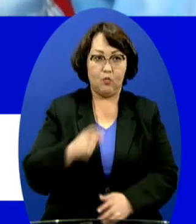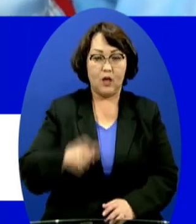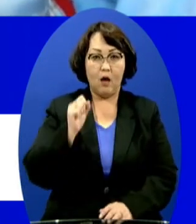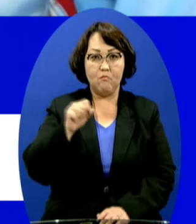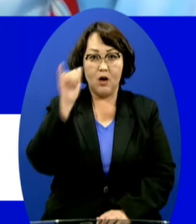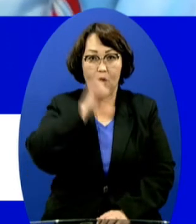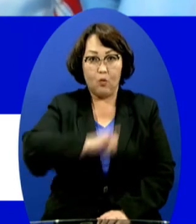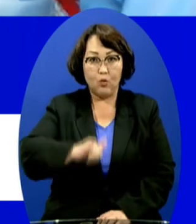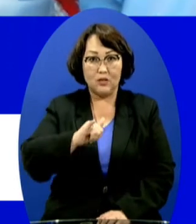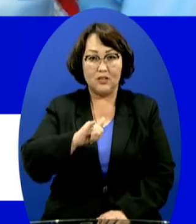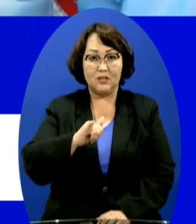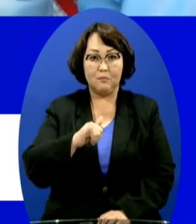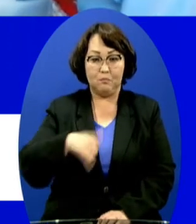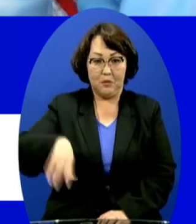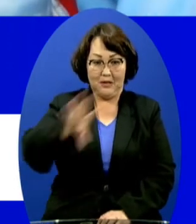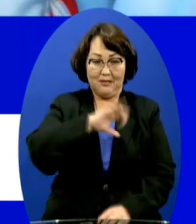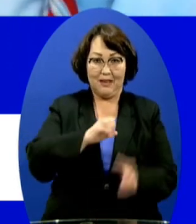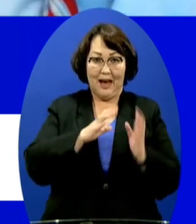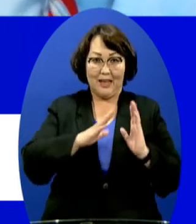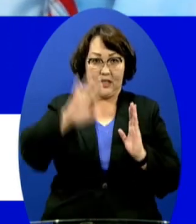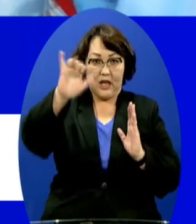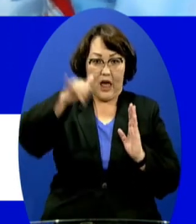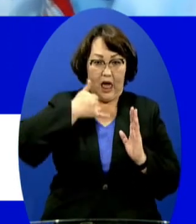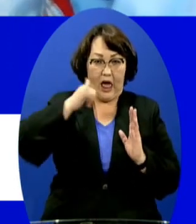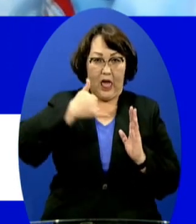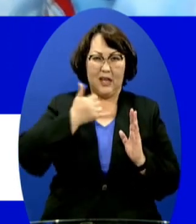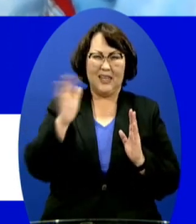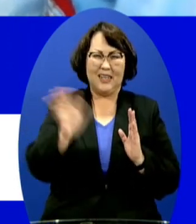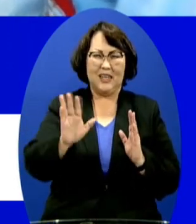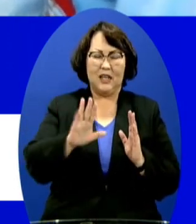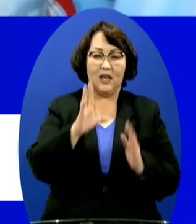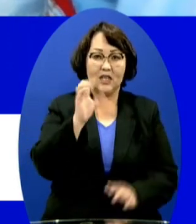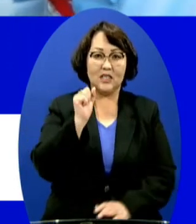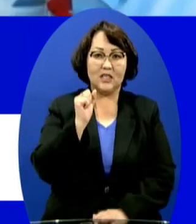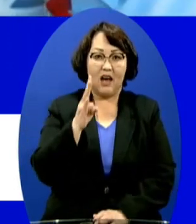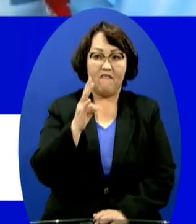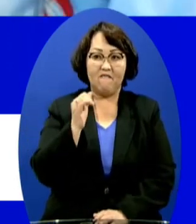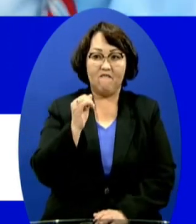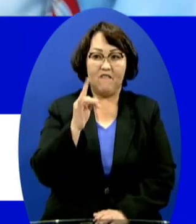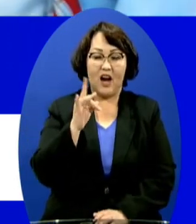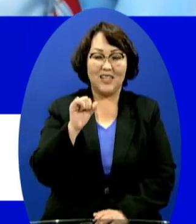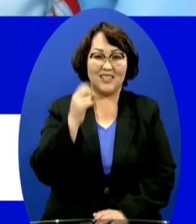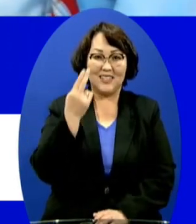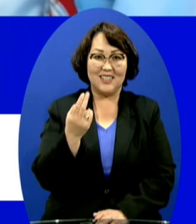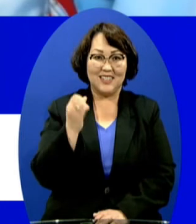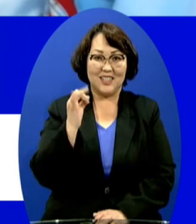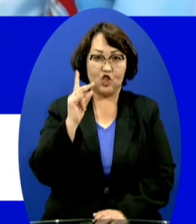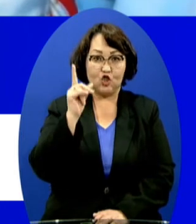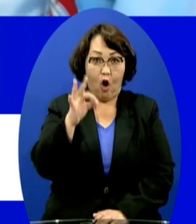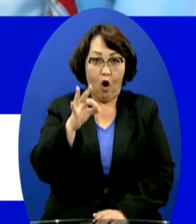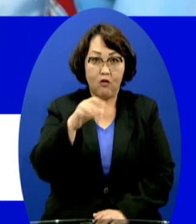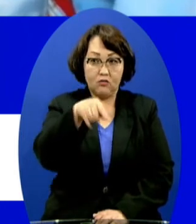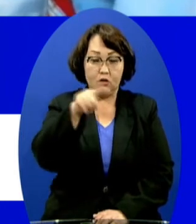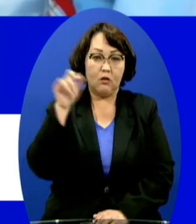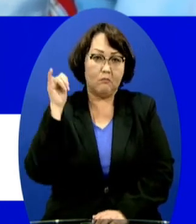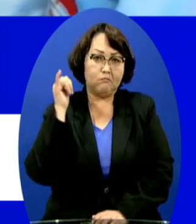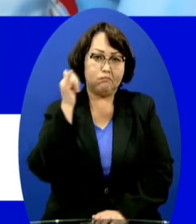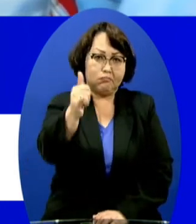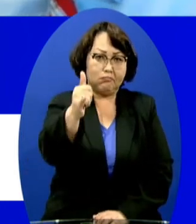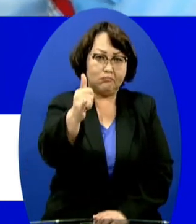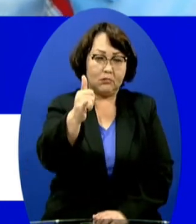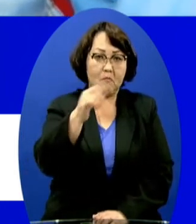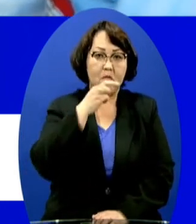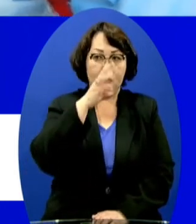уцастад хэрэггүй, Сан Францискод байгаа ерхий консулын газар руугаа холбогдоод тэндээ хүсэлтээ илэрхийлээд явах хэрэгтэй.